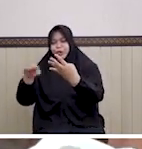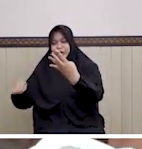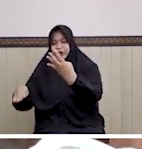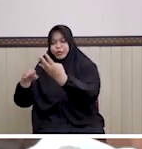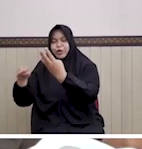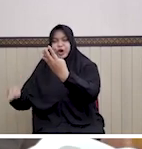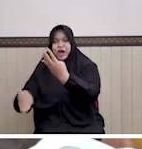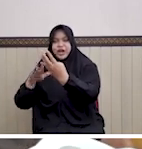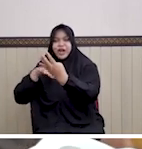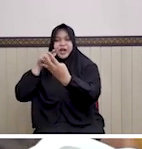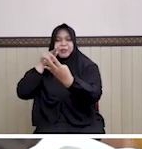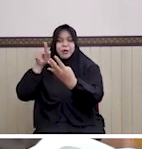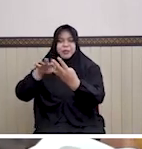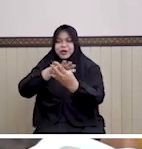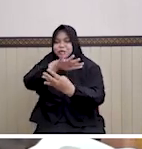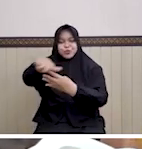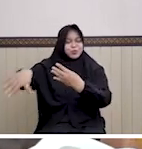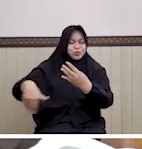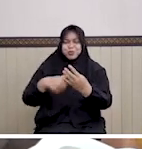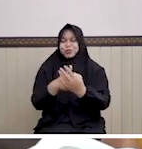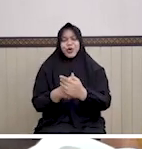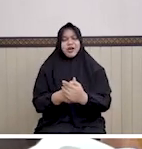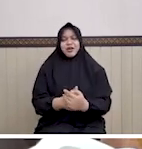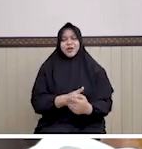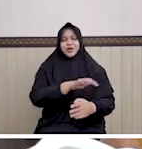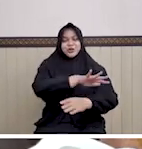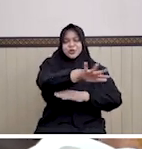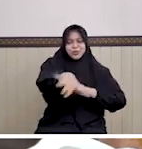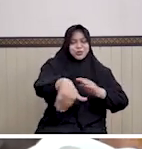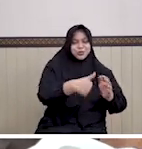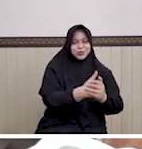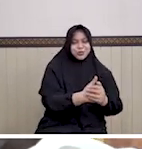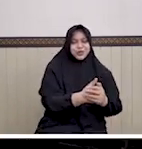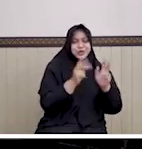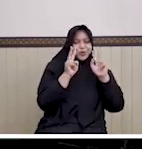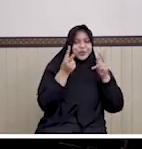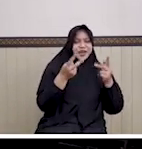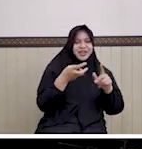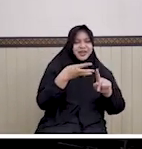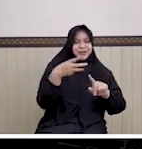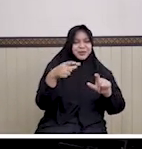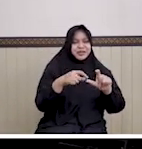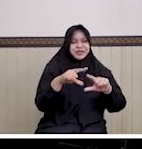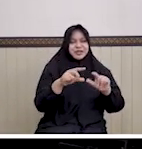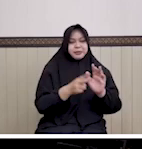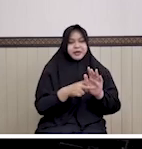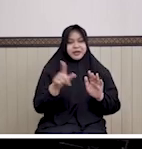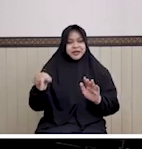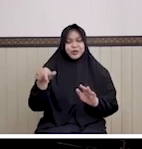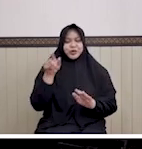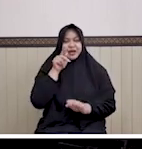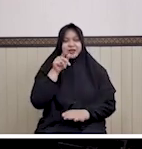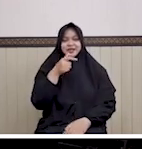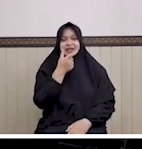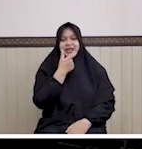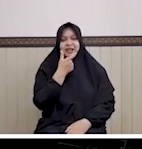anake Pak Li e110b sanllehi luas kakek-kakek yang